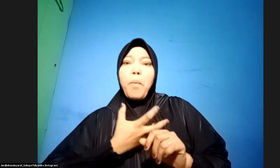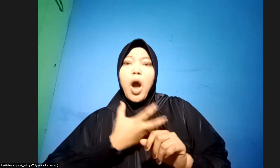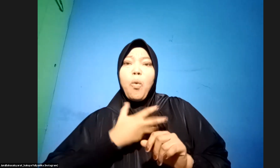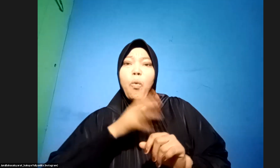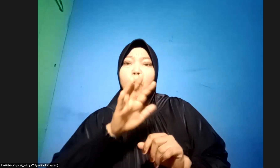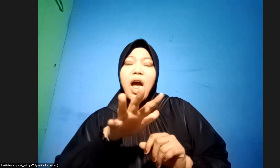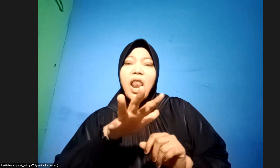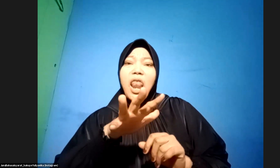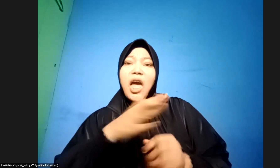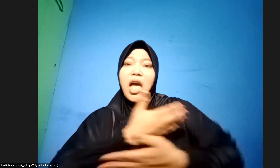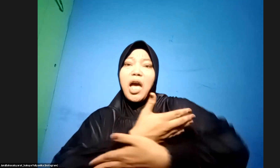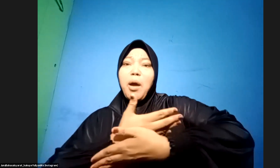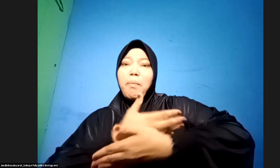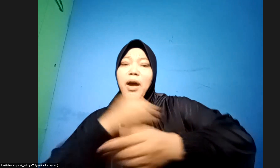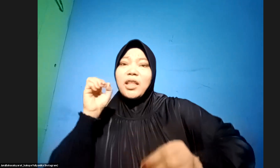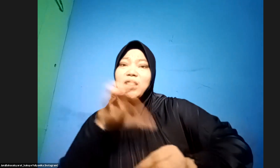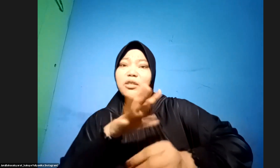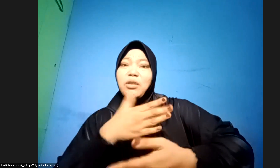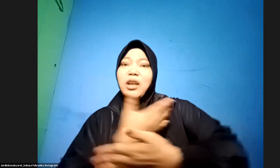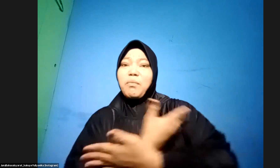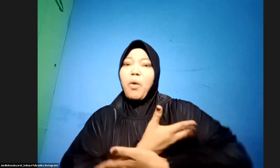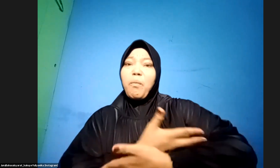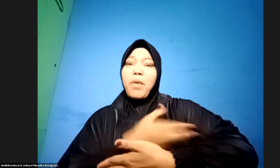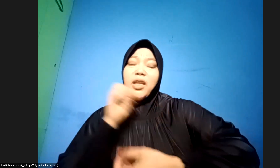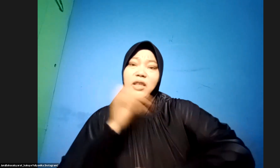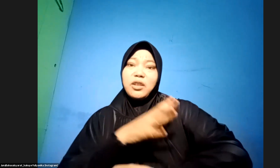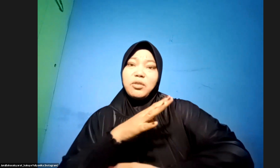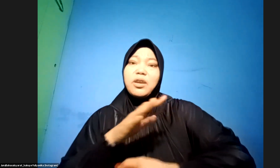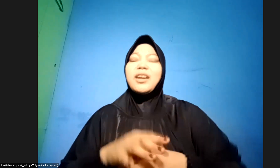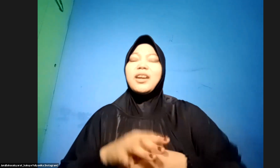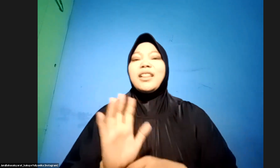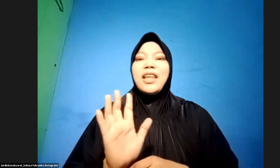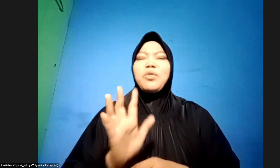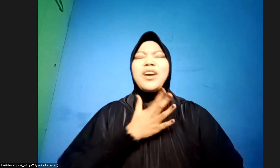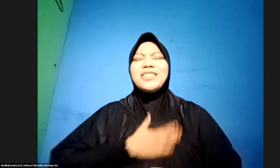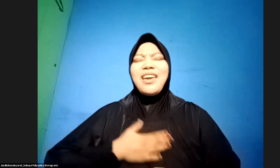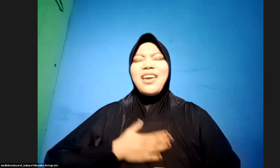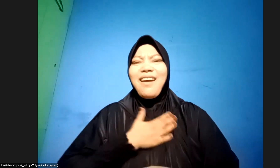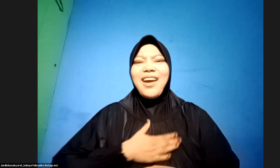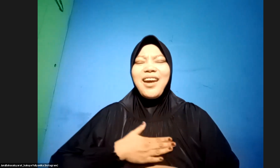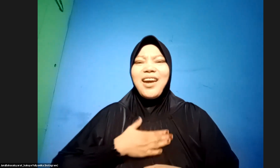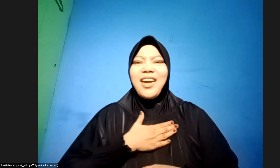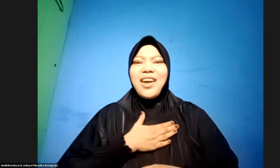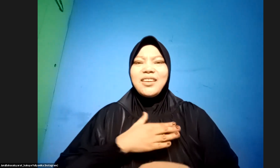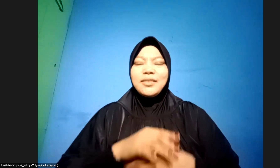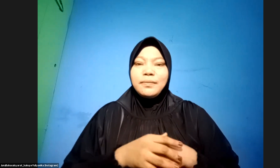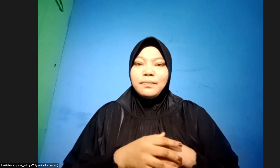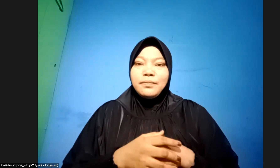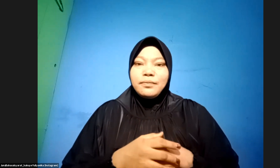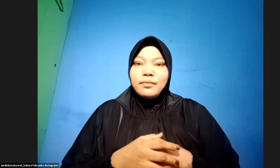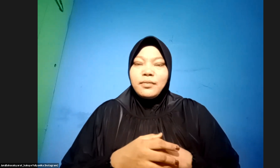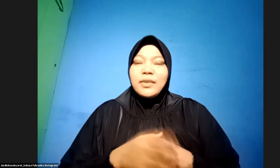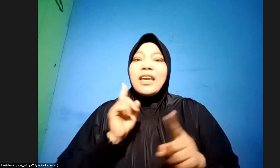tertular oleh ibunya gitu ya, kan karunya kasihan ya gitu pada dede bayinya gitu.